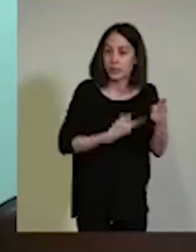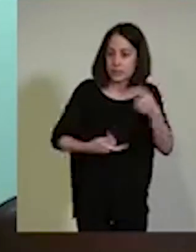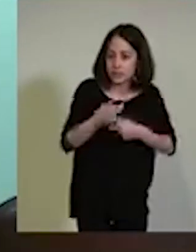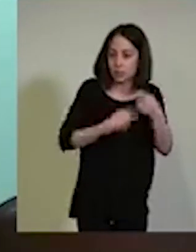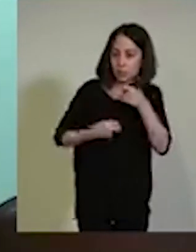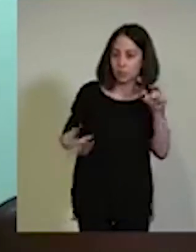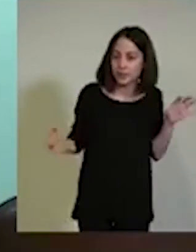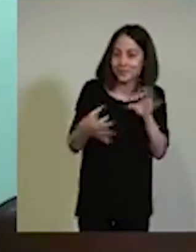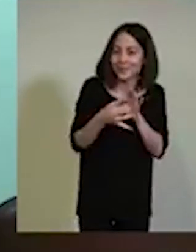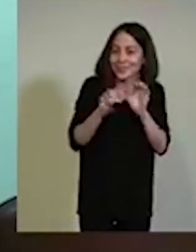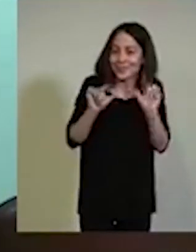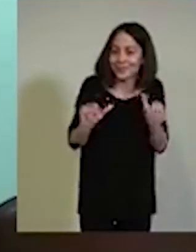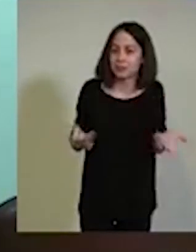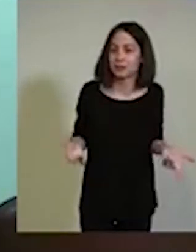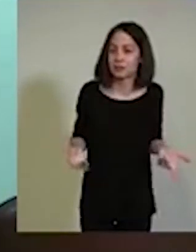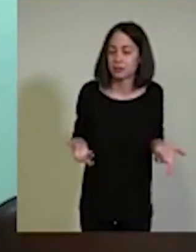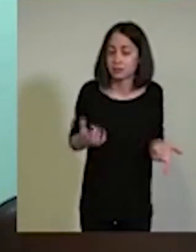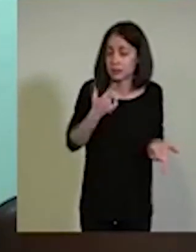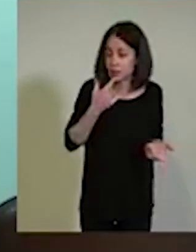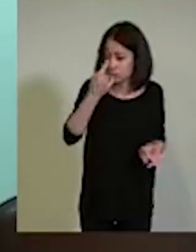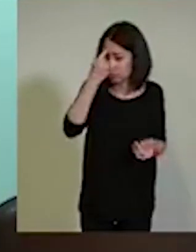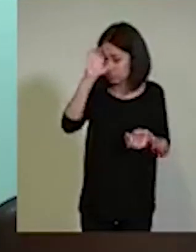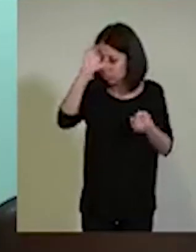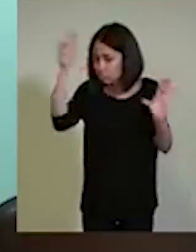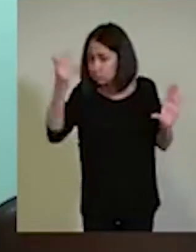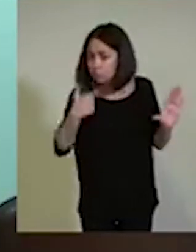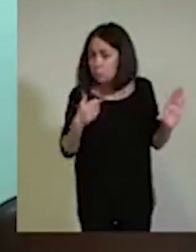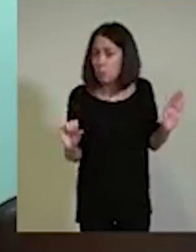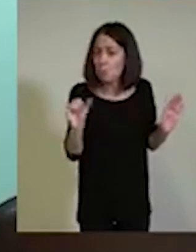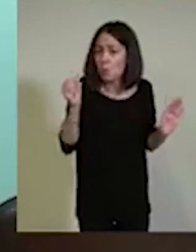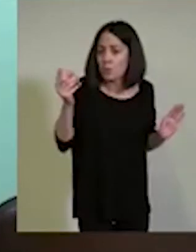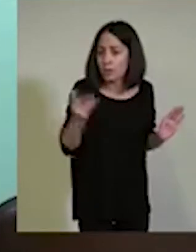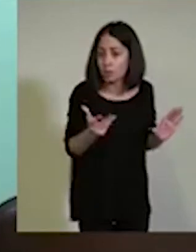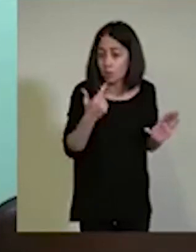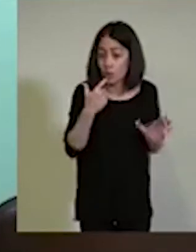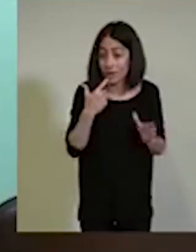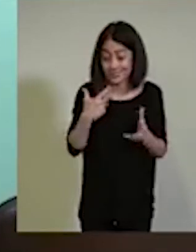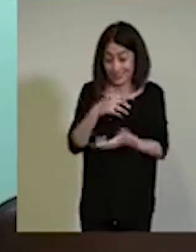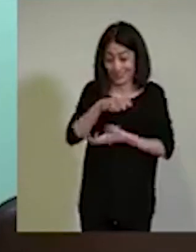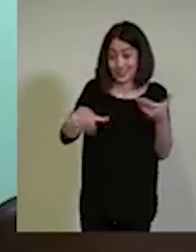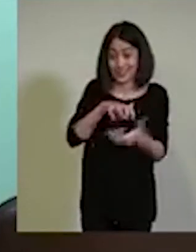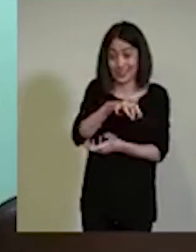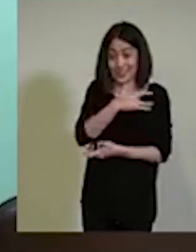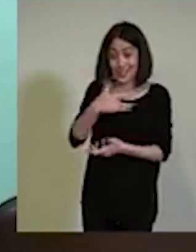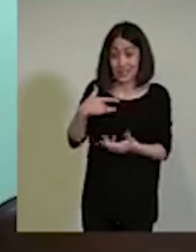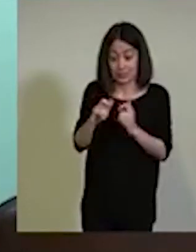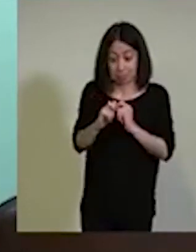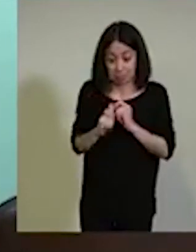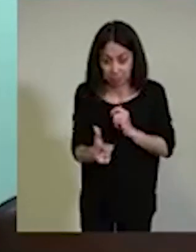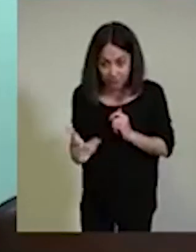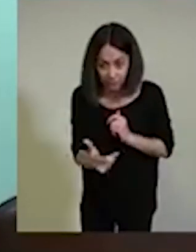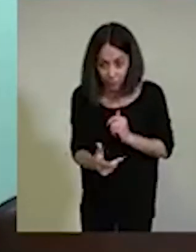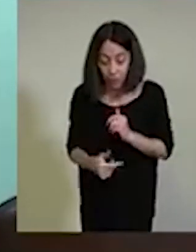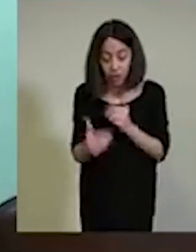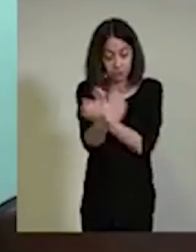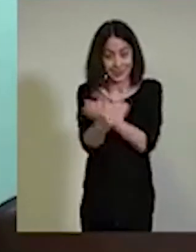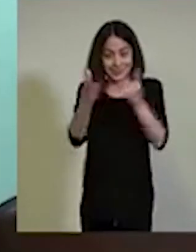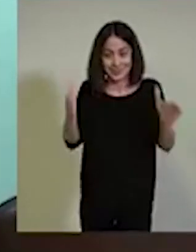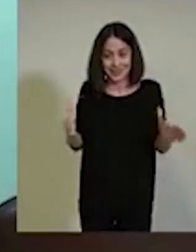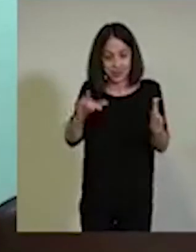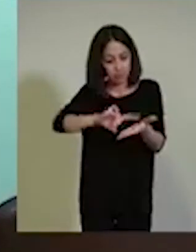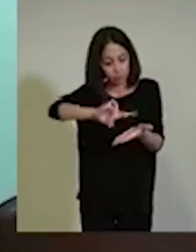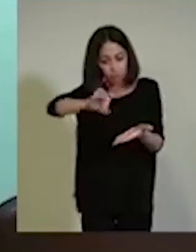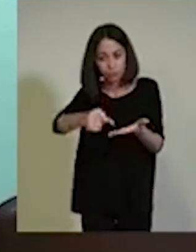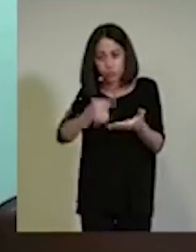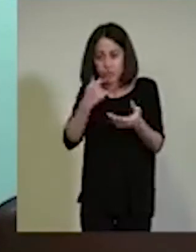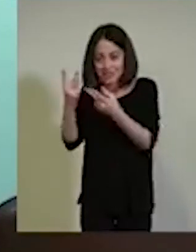sûr en premier lieu aux lourdes incidences de la crise sanitaire, mais aussi au cadre budgétaire qui s'impose aux